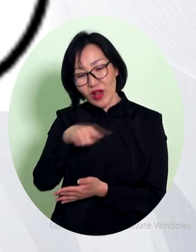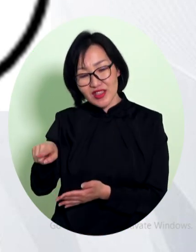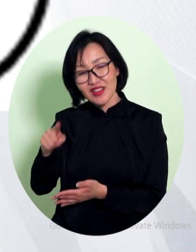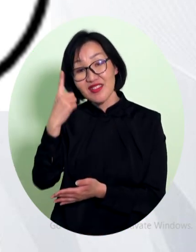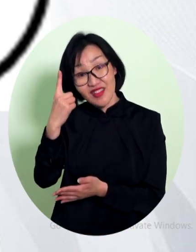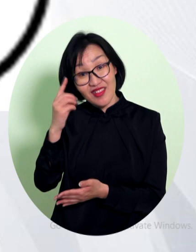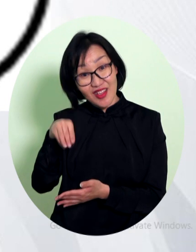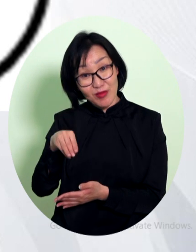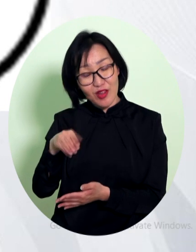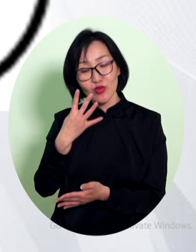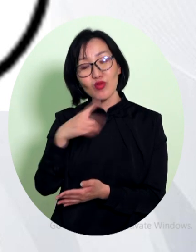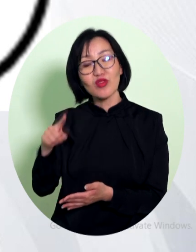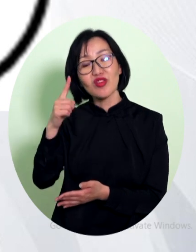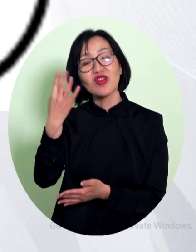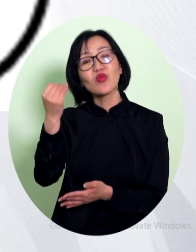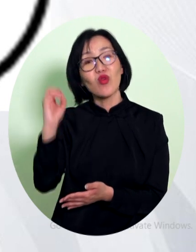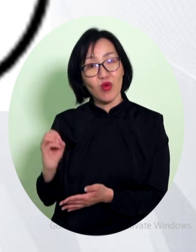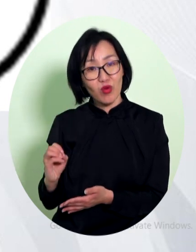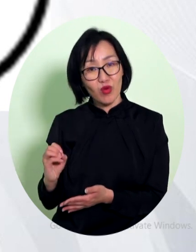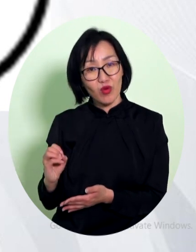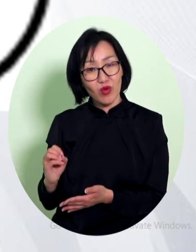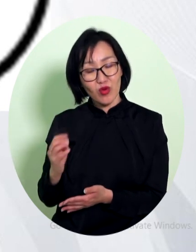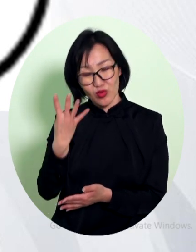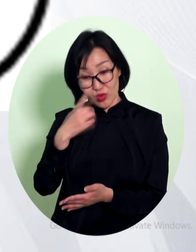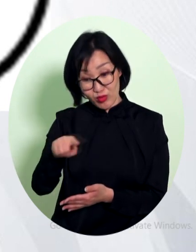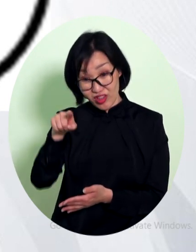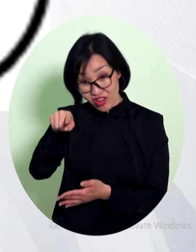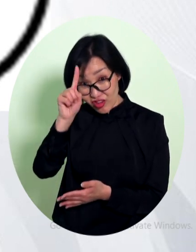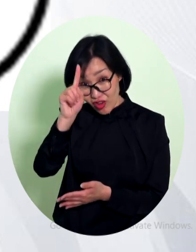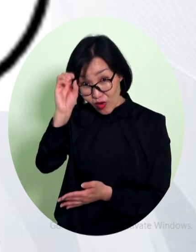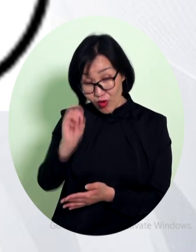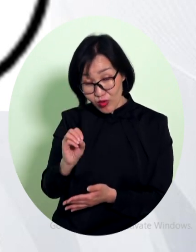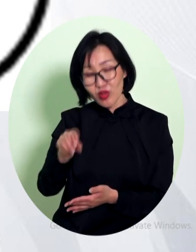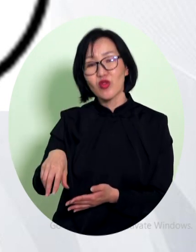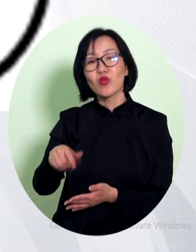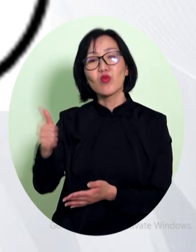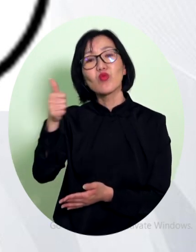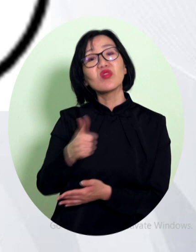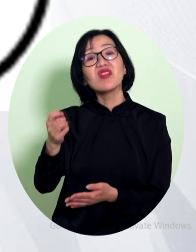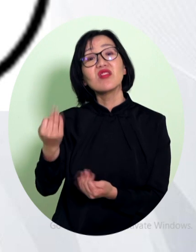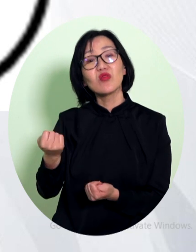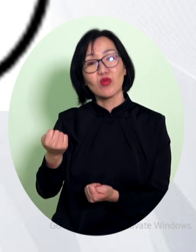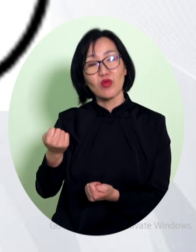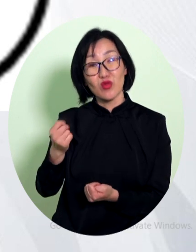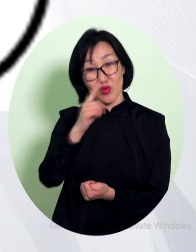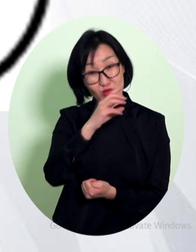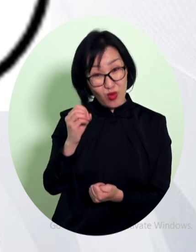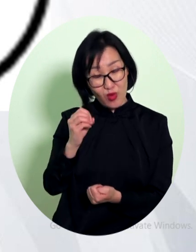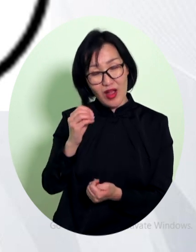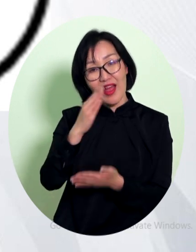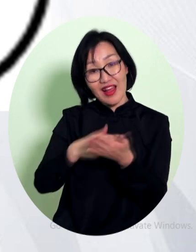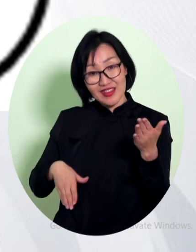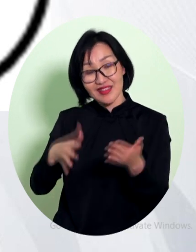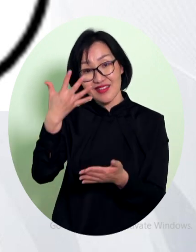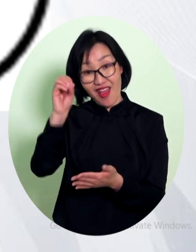4.1 хэдэн хувь бэ? 4.1. 4.1 хэдэн хувь? Бүтэн хэд вэ? 100.